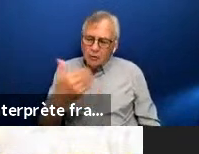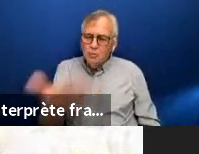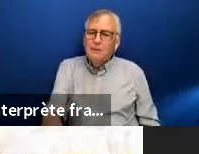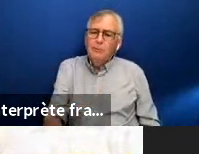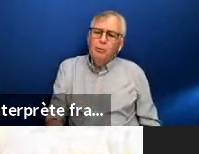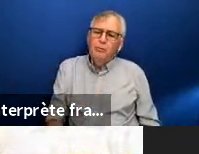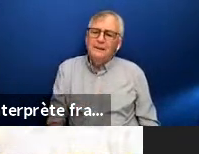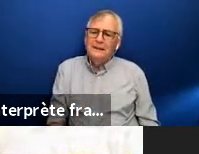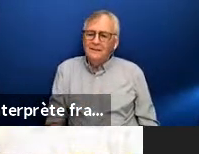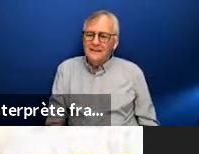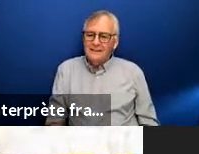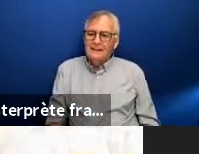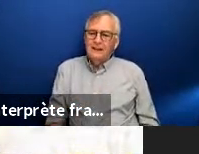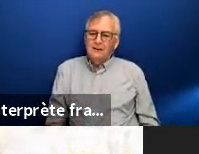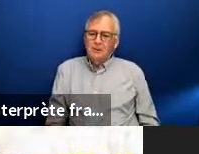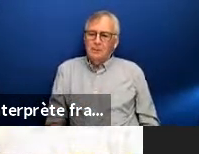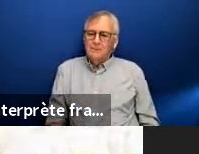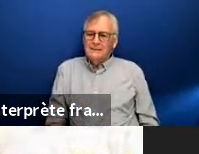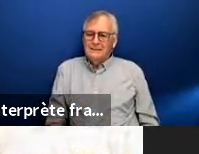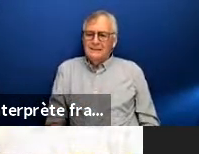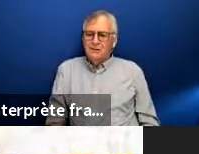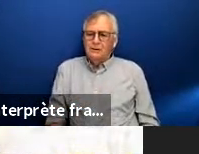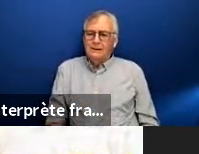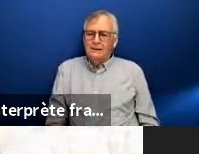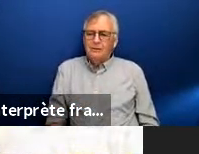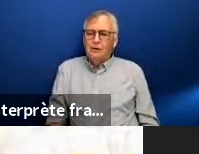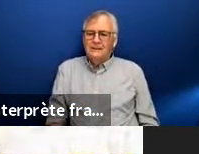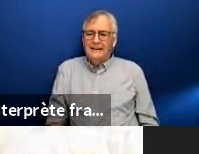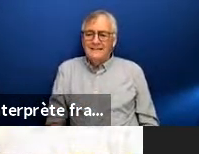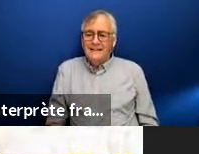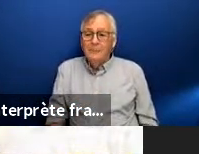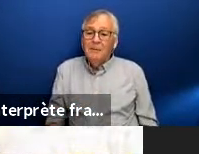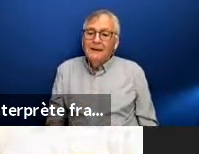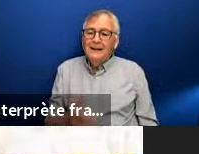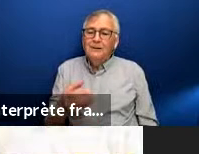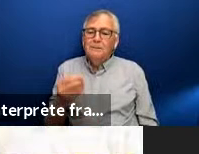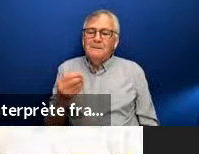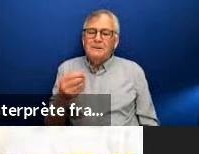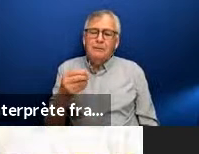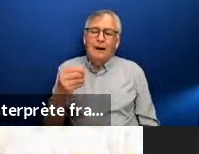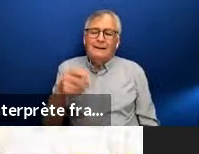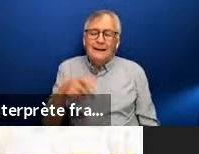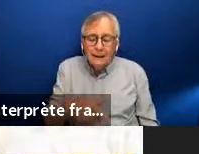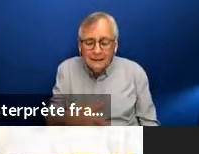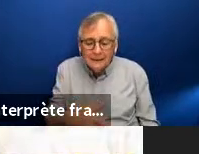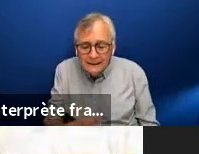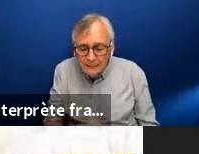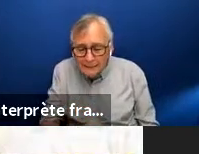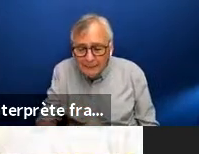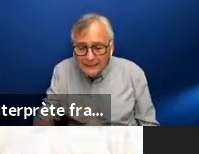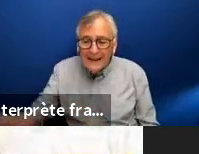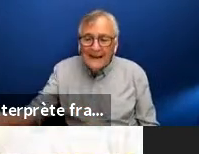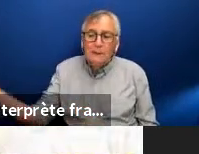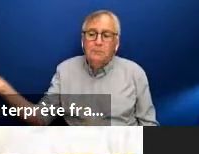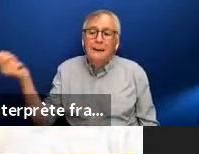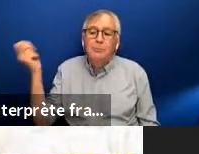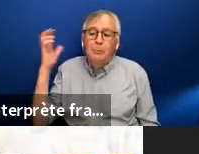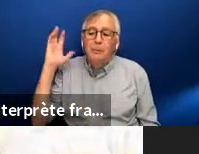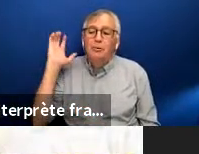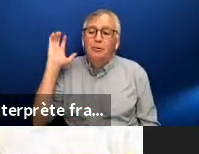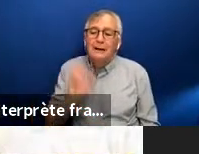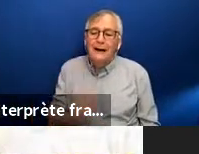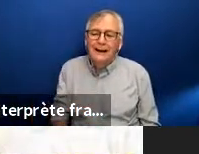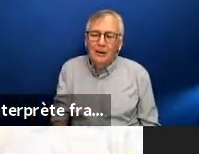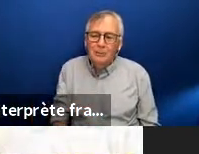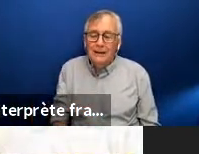vous vous excusez, vous pouvez traverser, même s'ils sont en train de converser. Il y en a des personnes, des fois, entendantes, qui se mettent presque à quatre pattes